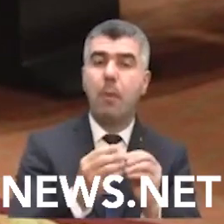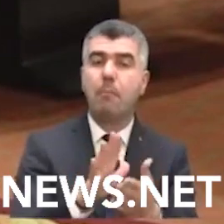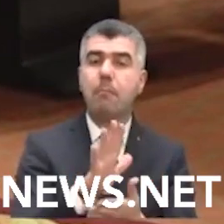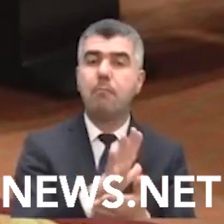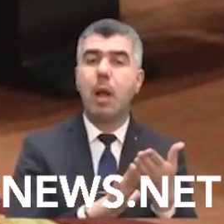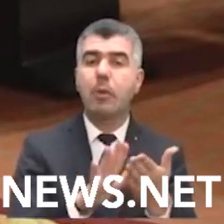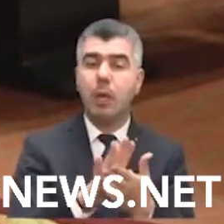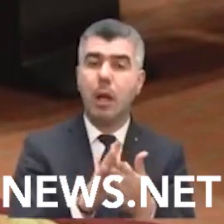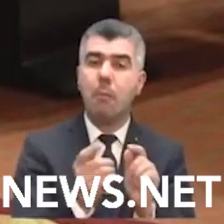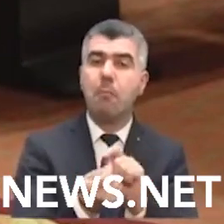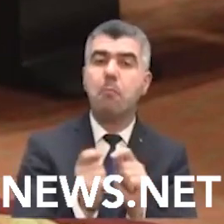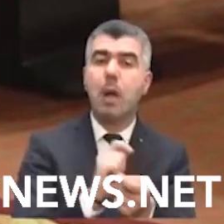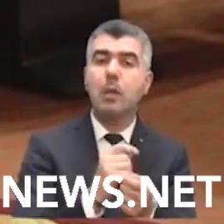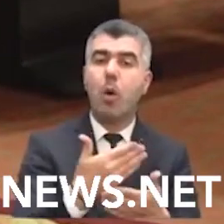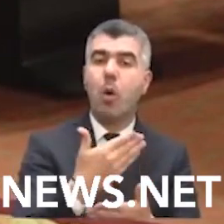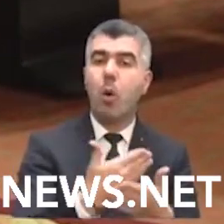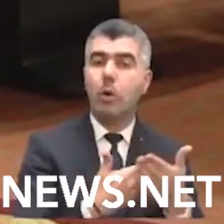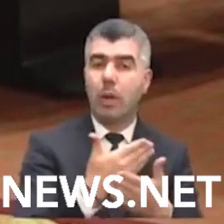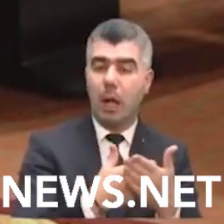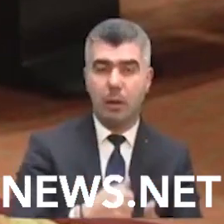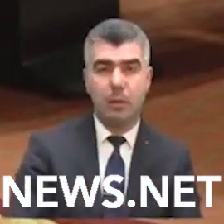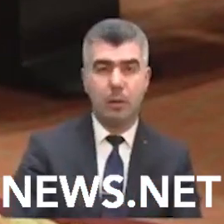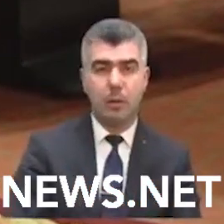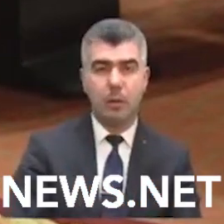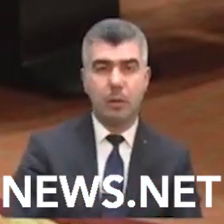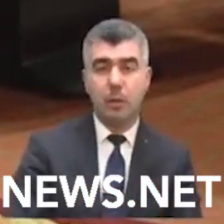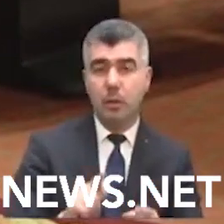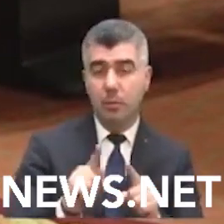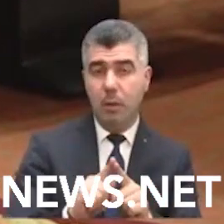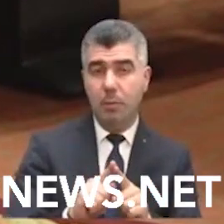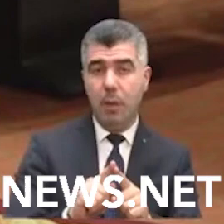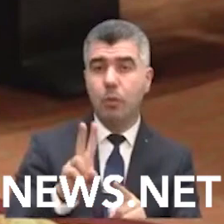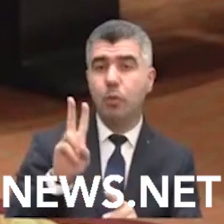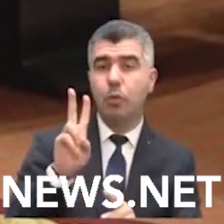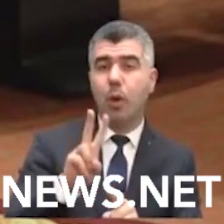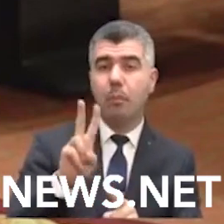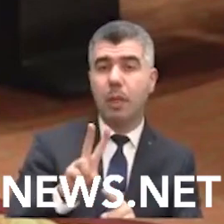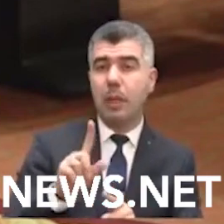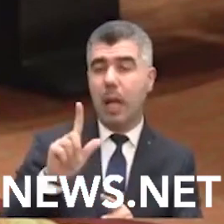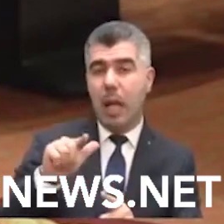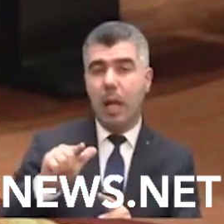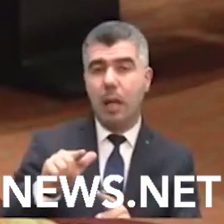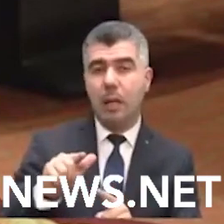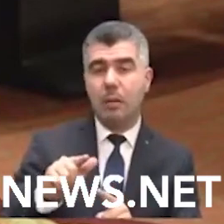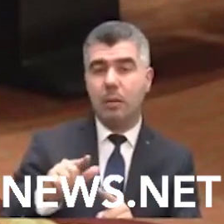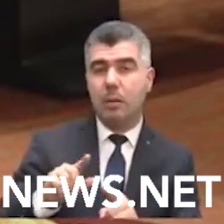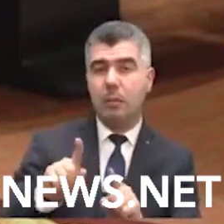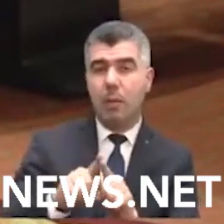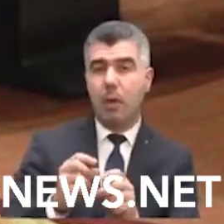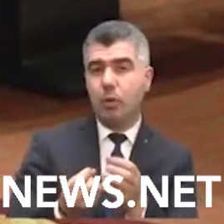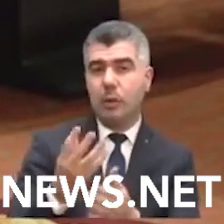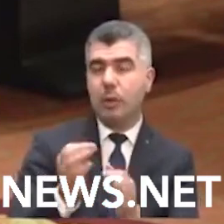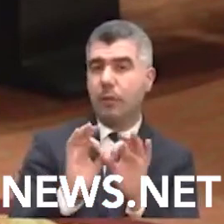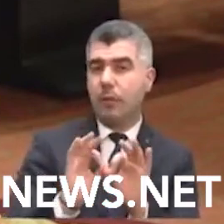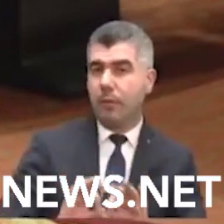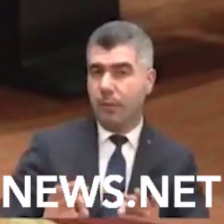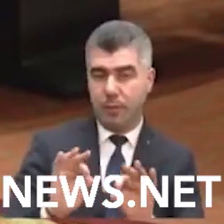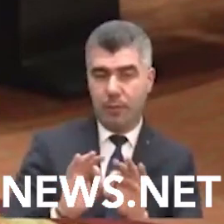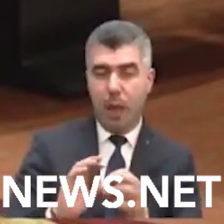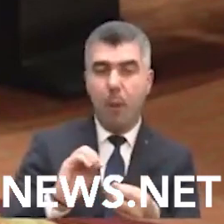مراجعة العقود، ضعف جودة النقل من حيث حالة الحافلات والترددات، مشكل